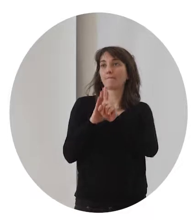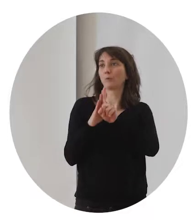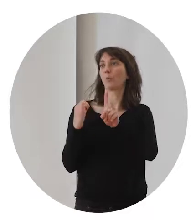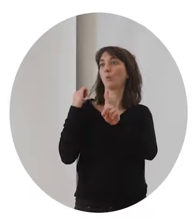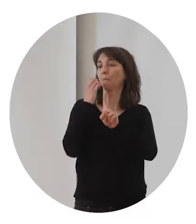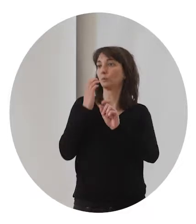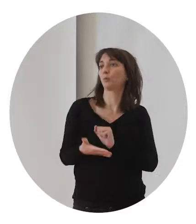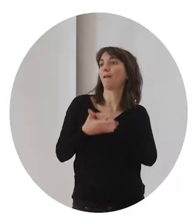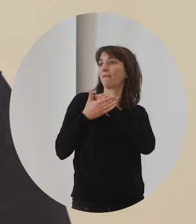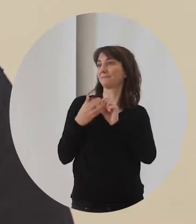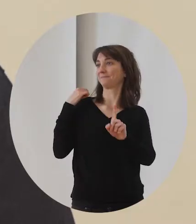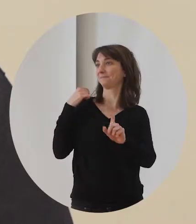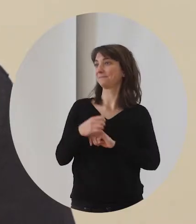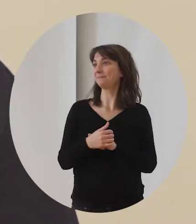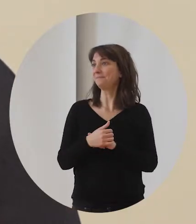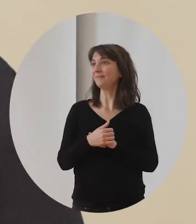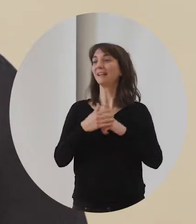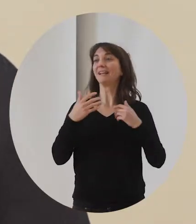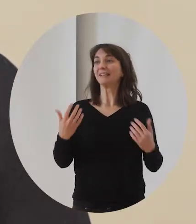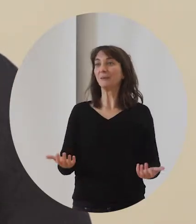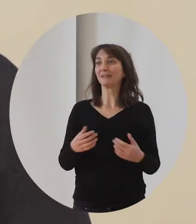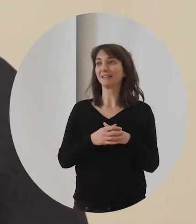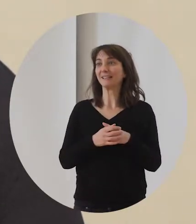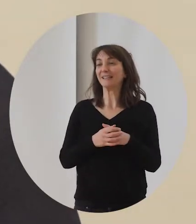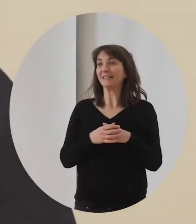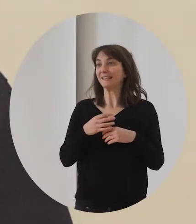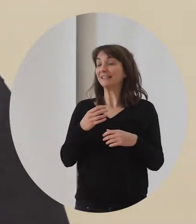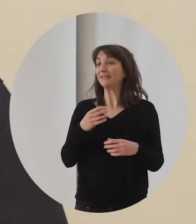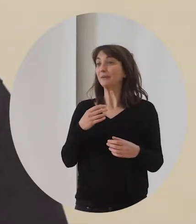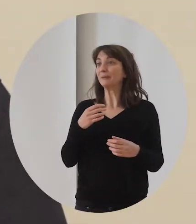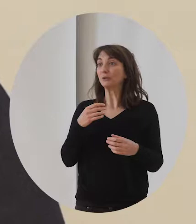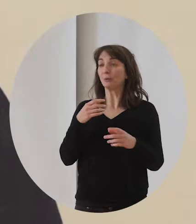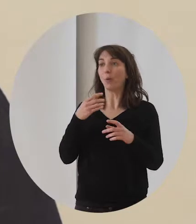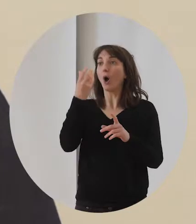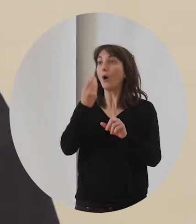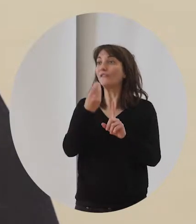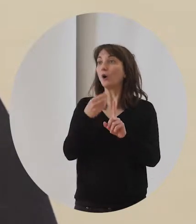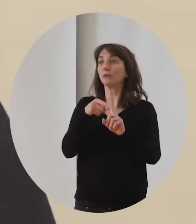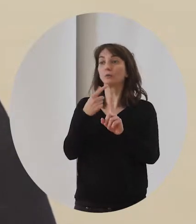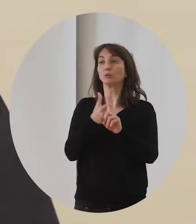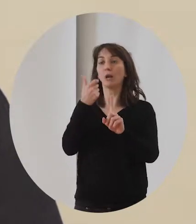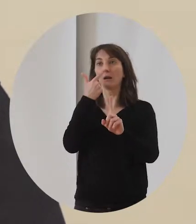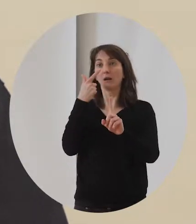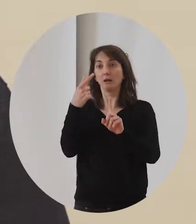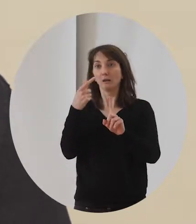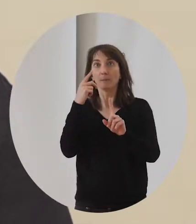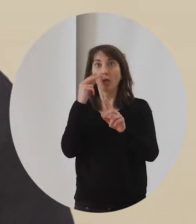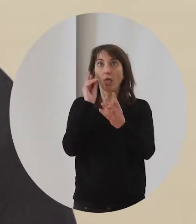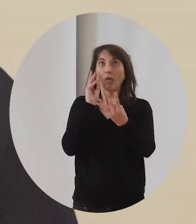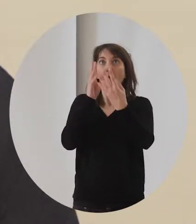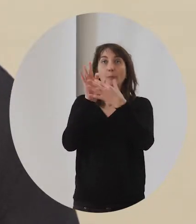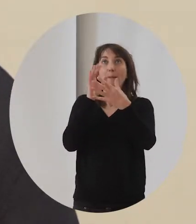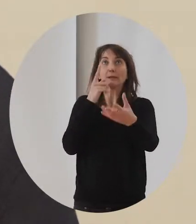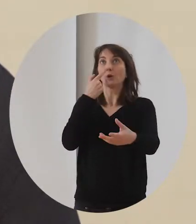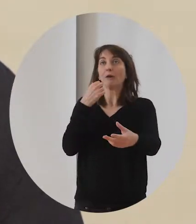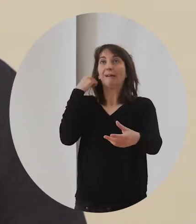d'être soutenu. Donc on imagine que l'accordage est altéré chez ces enfants, que ce soit tout à l'heure comme on a pu le dire